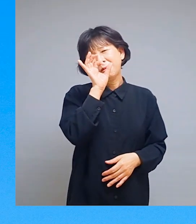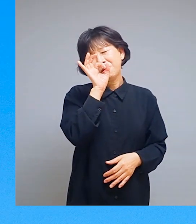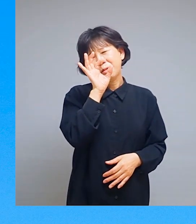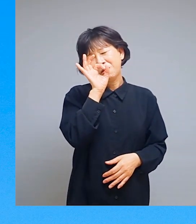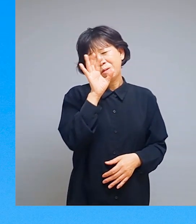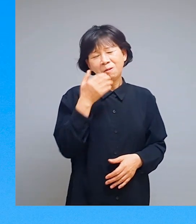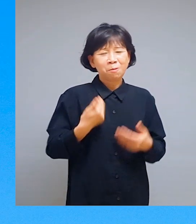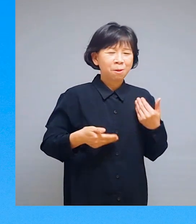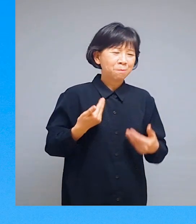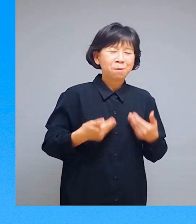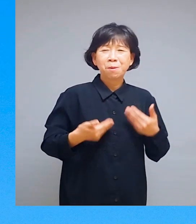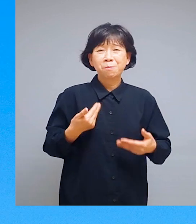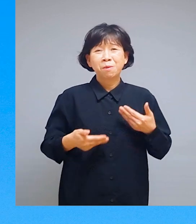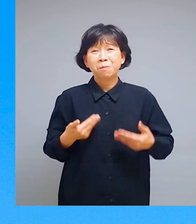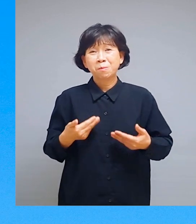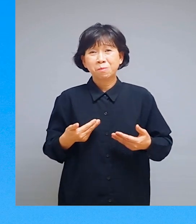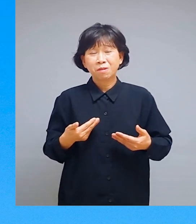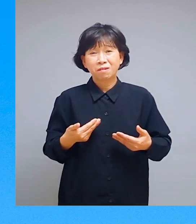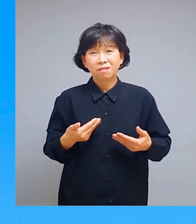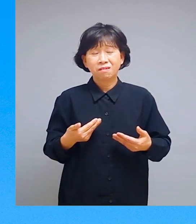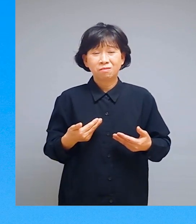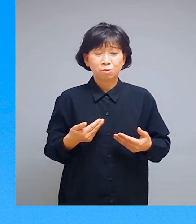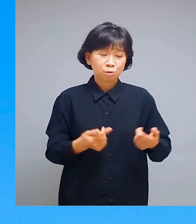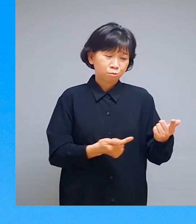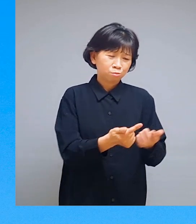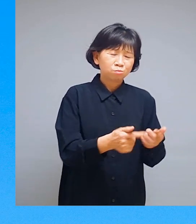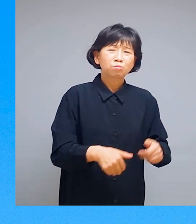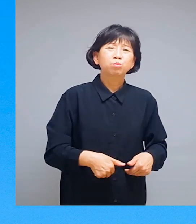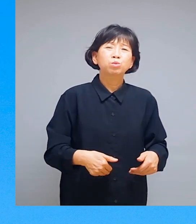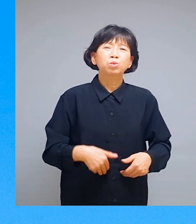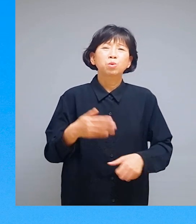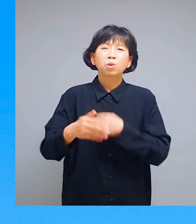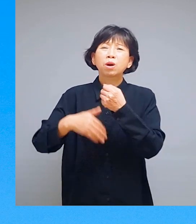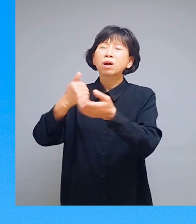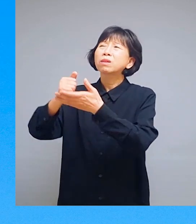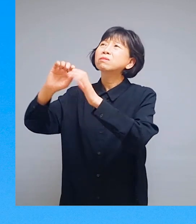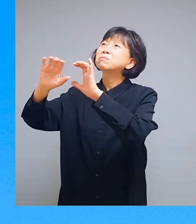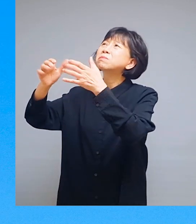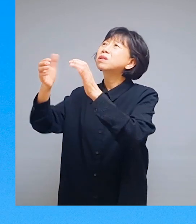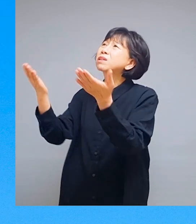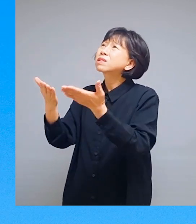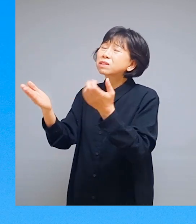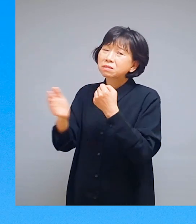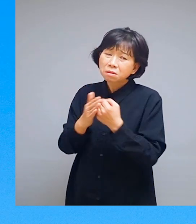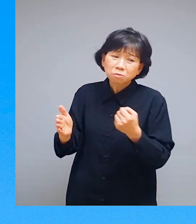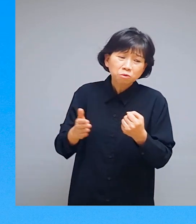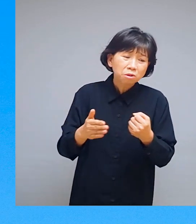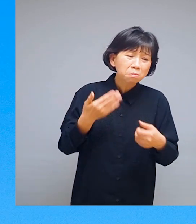되지 않겠어요? 다 하나님 나라의 일 때문에 바쁜 거라고.